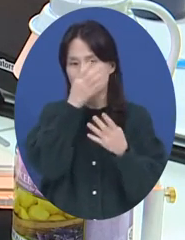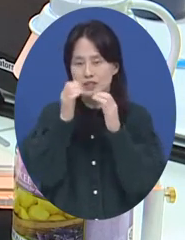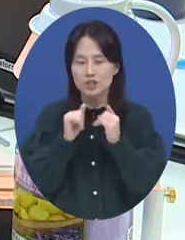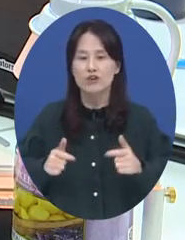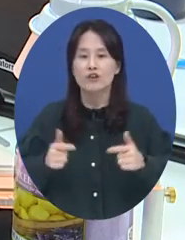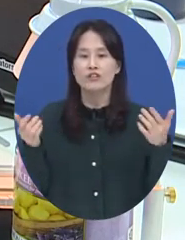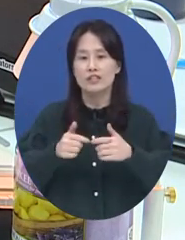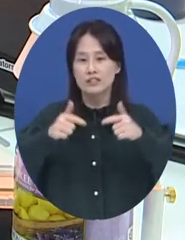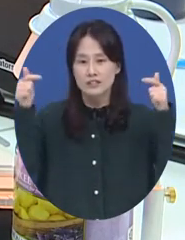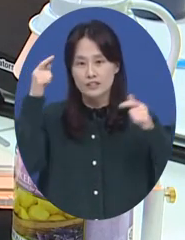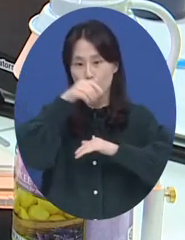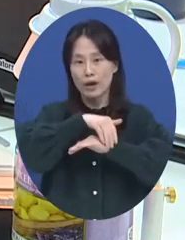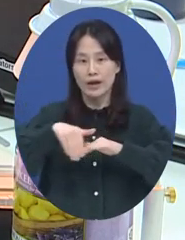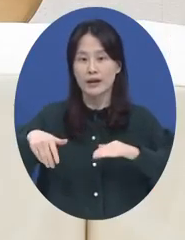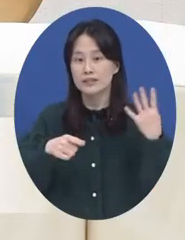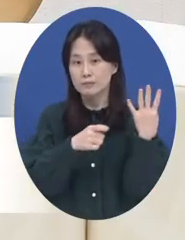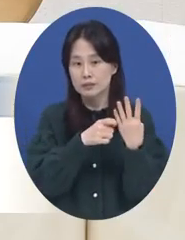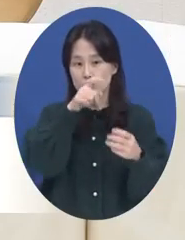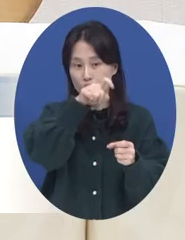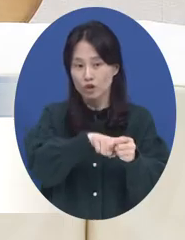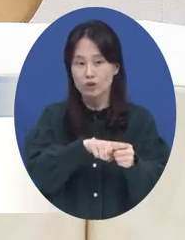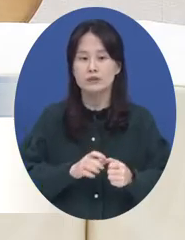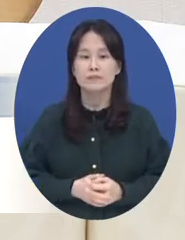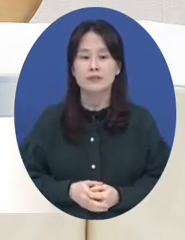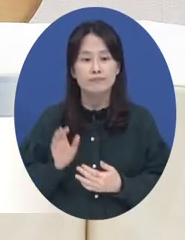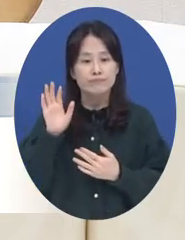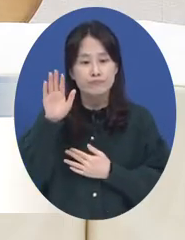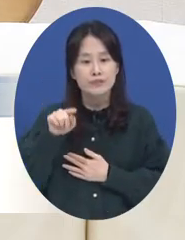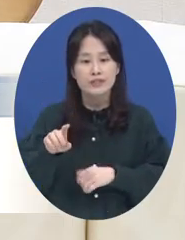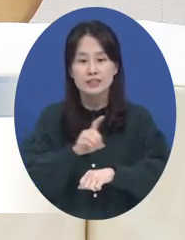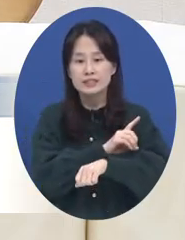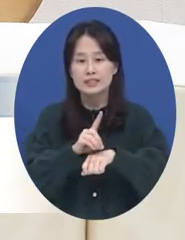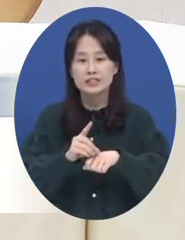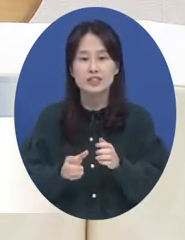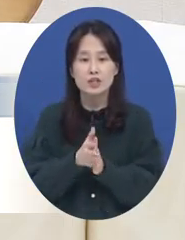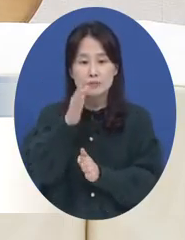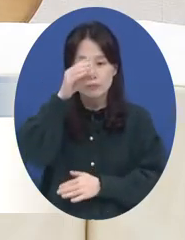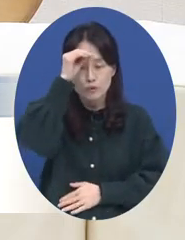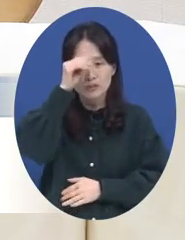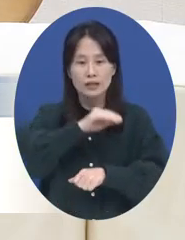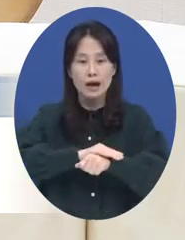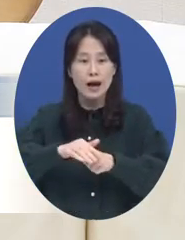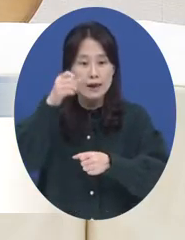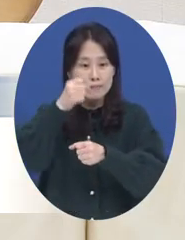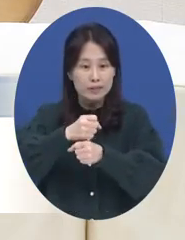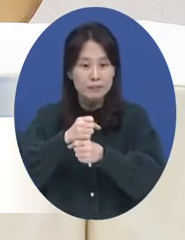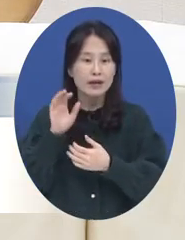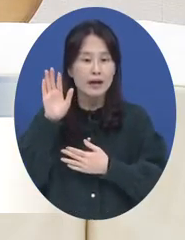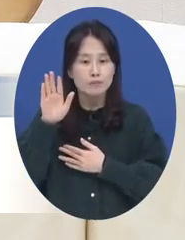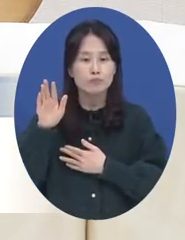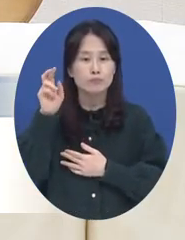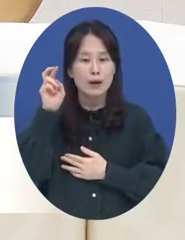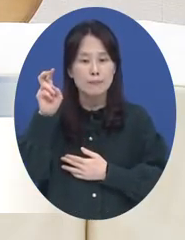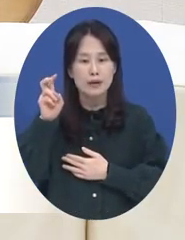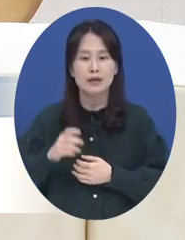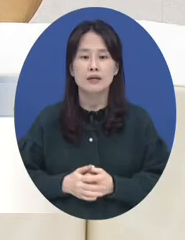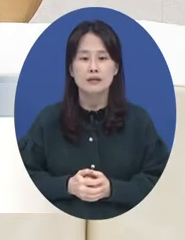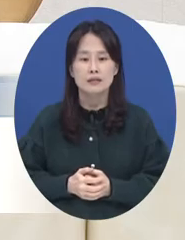창출할 계획입니다 앞으로 우리가 이 그 힙 온 도시 뒤 털 시험도 실 잘 만들면 아마도 앞으로